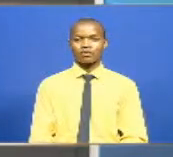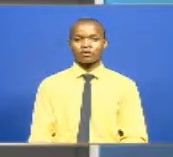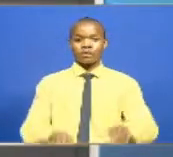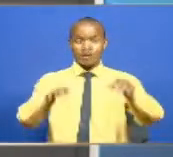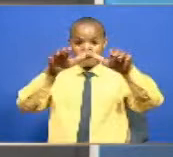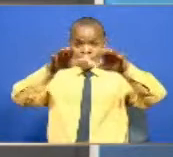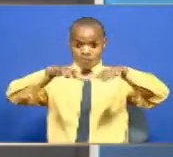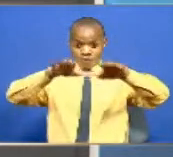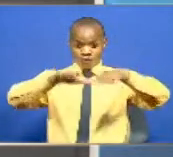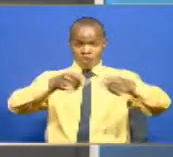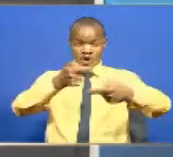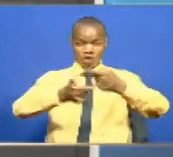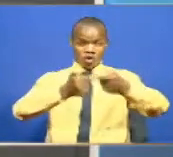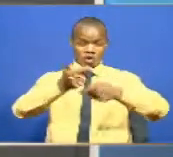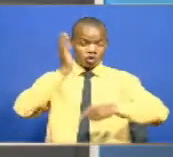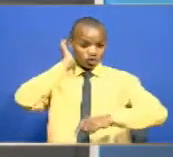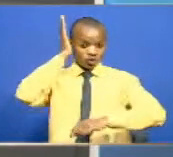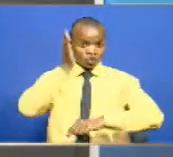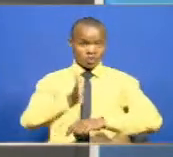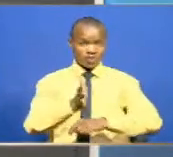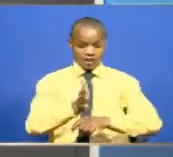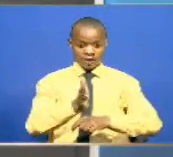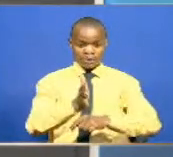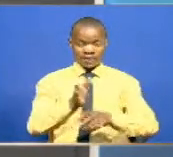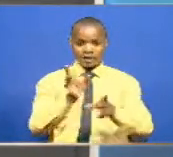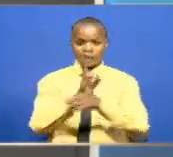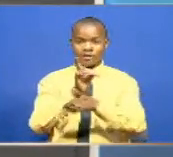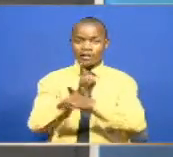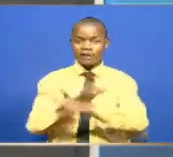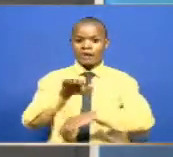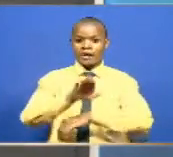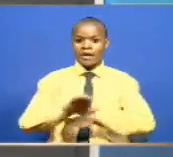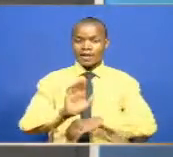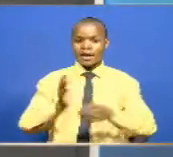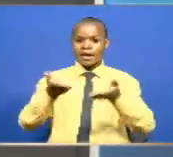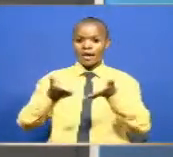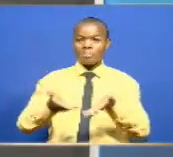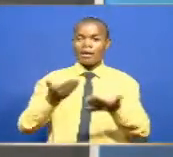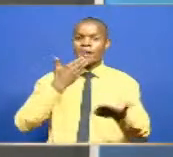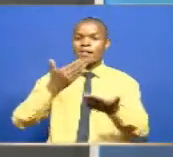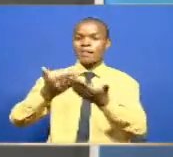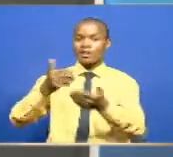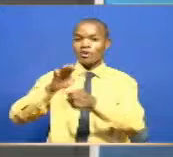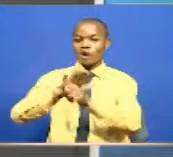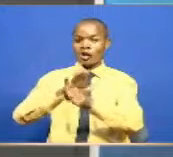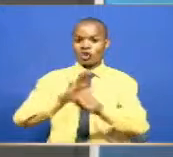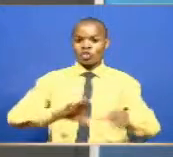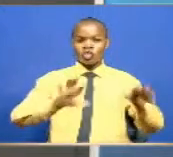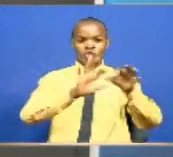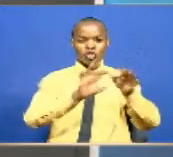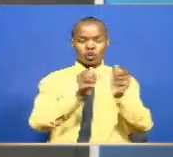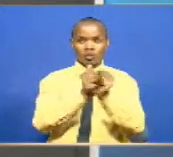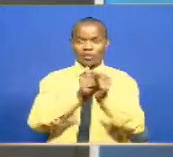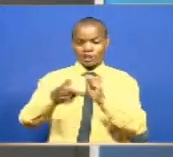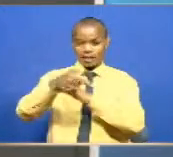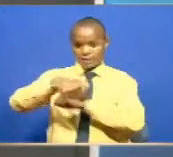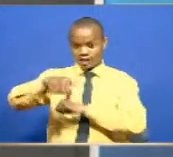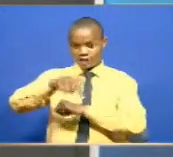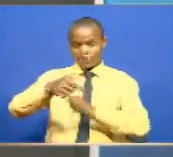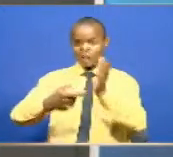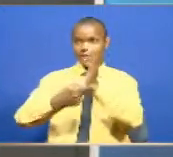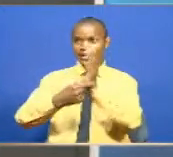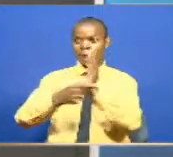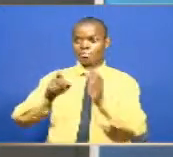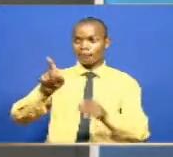Mtazamaji, itaendelea kunyesha katika maeneo mengi ya nchi. Shukran sana kwa kujiunga nami kwenye utabiri wa hali ya hewa. Jina